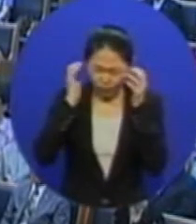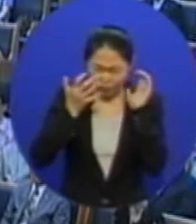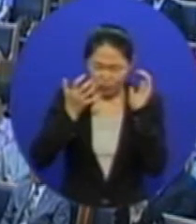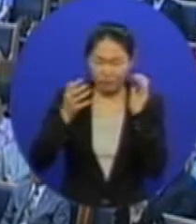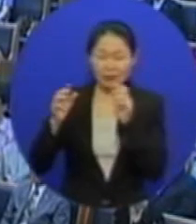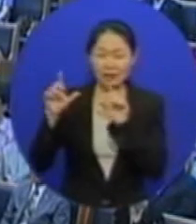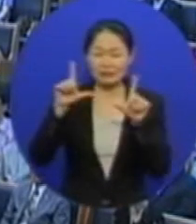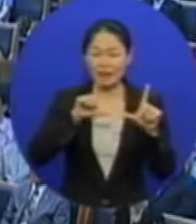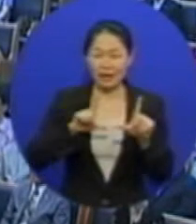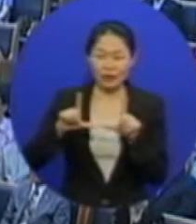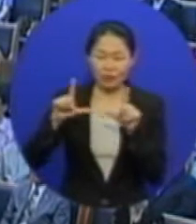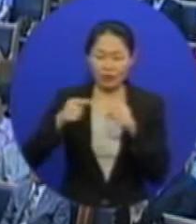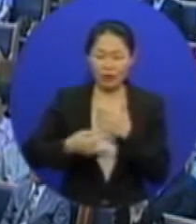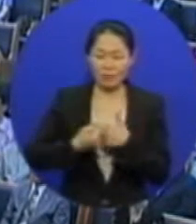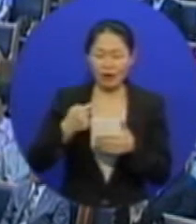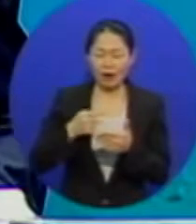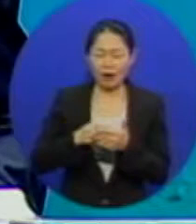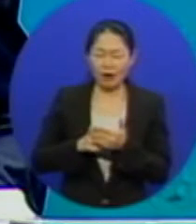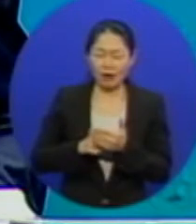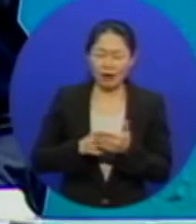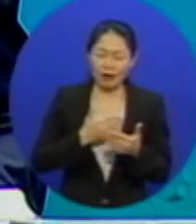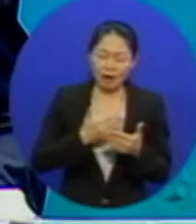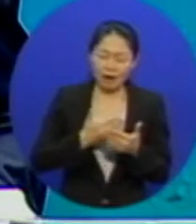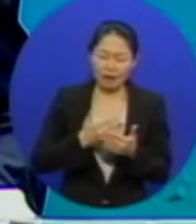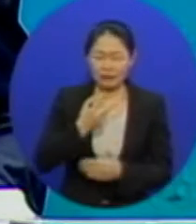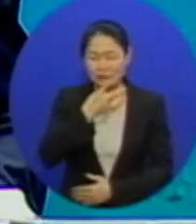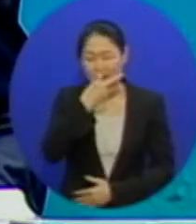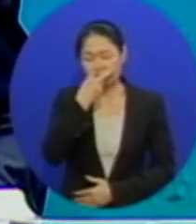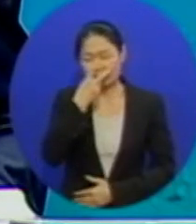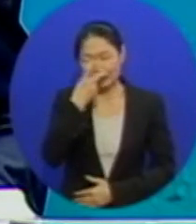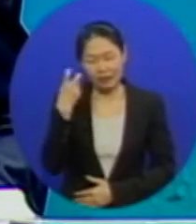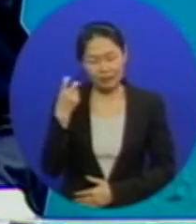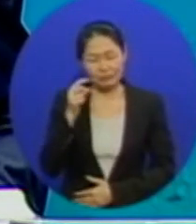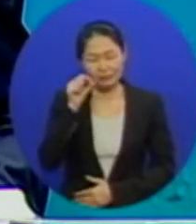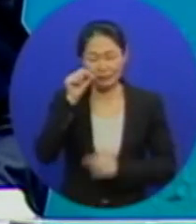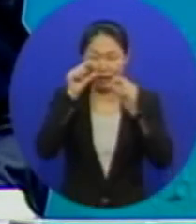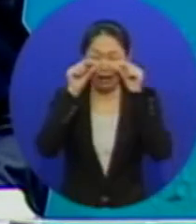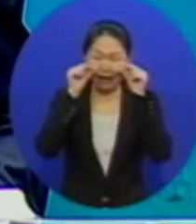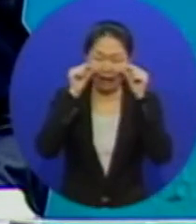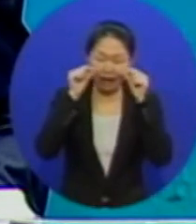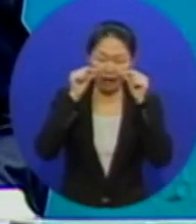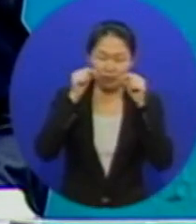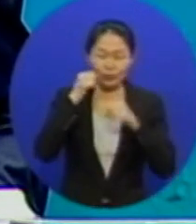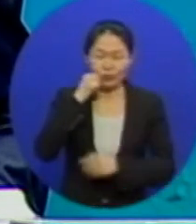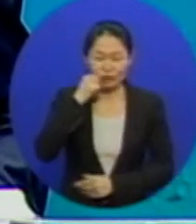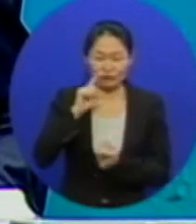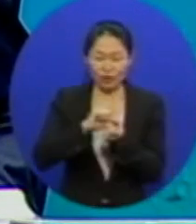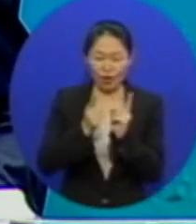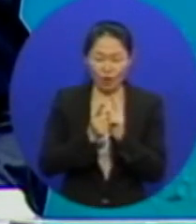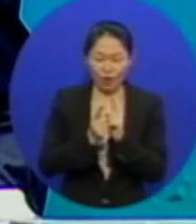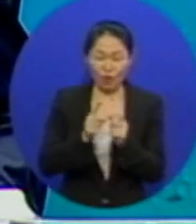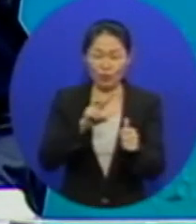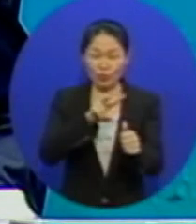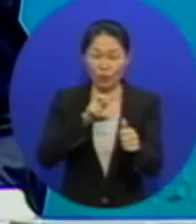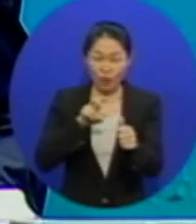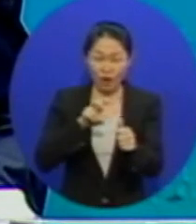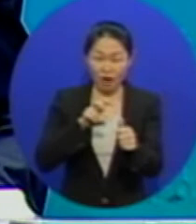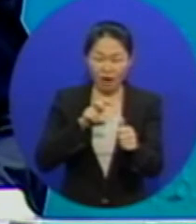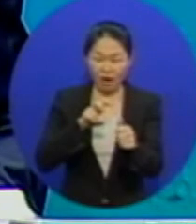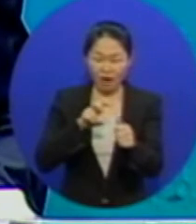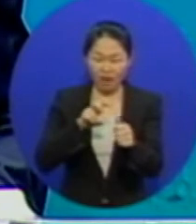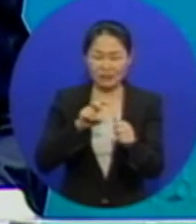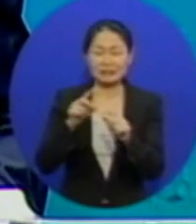그리며 살고 잠 잠 자지 못하고 아 서로 미워하고 아 그렇게 사시는